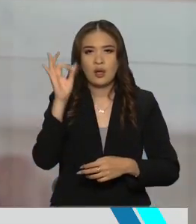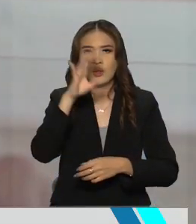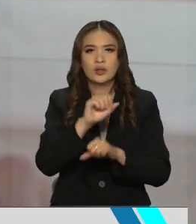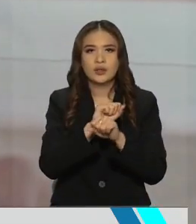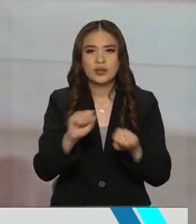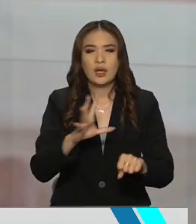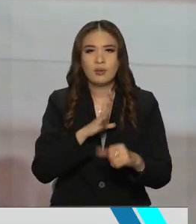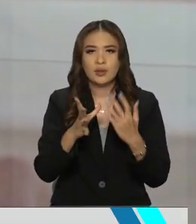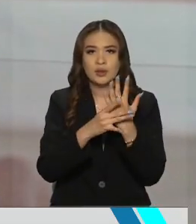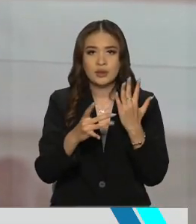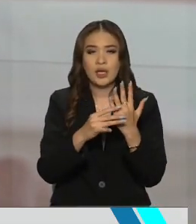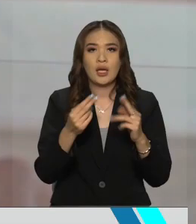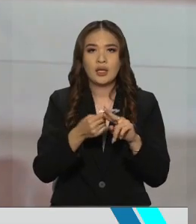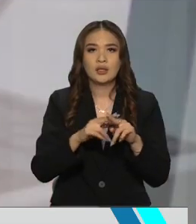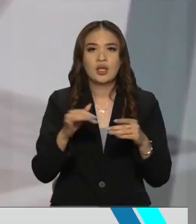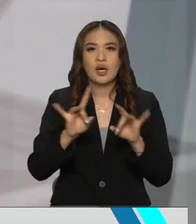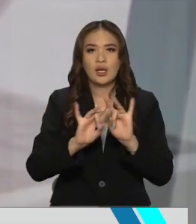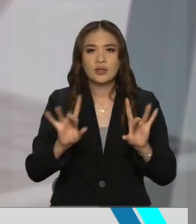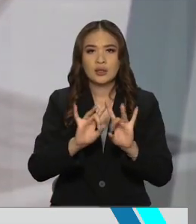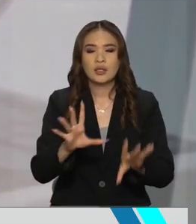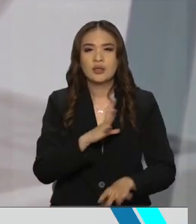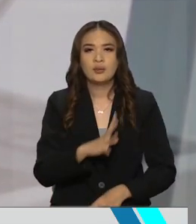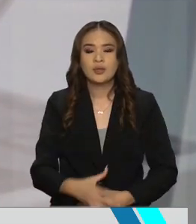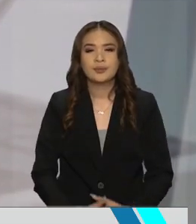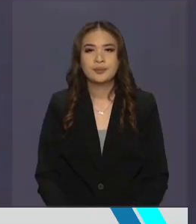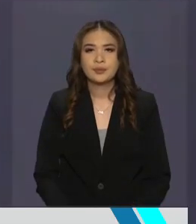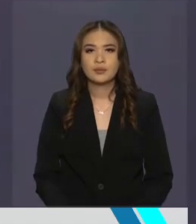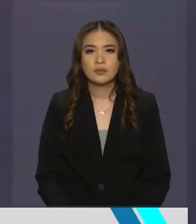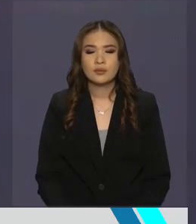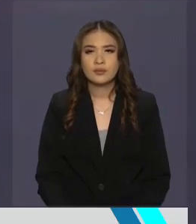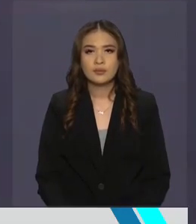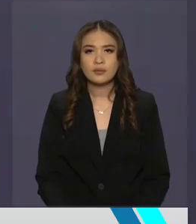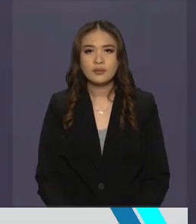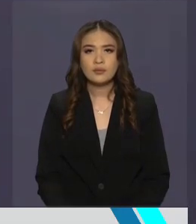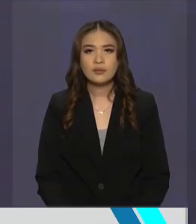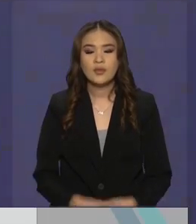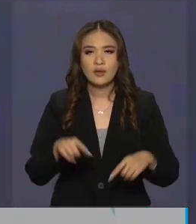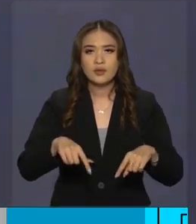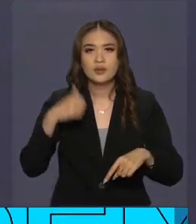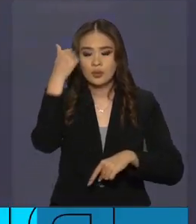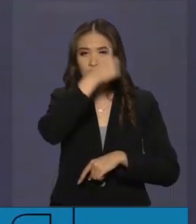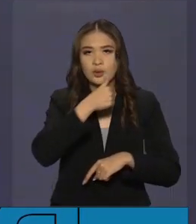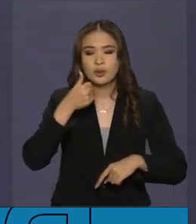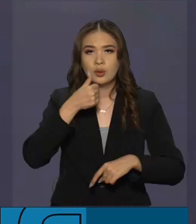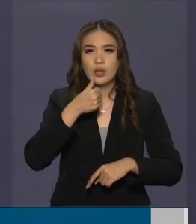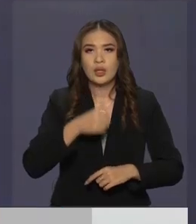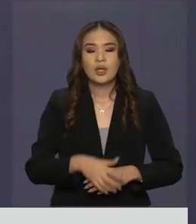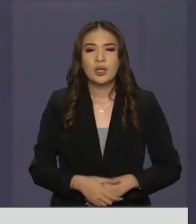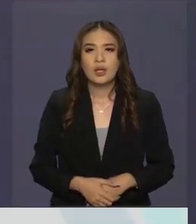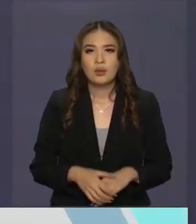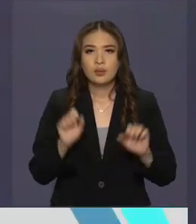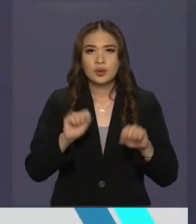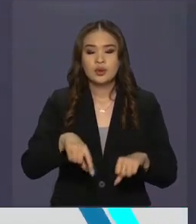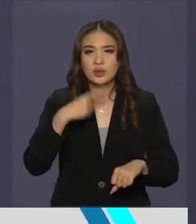поделились участники брифинга и самыми креативными эпизодами в этом году креативный можно